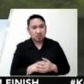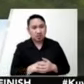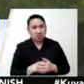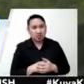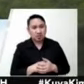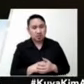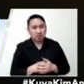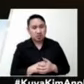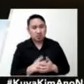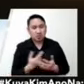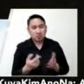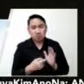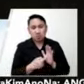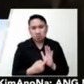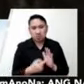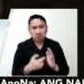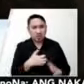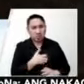pinapakitang